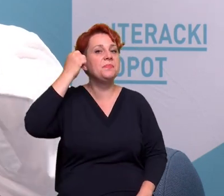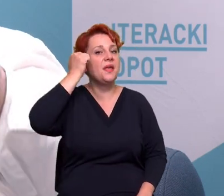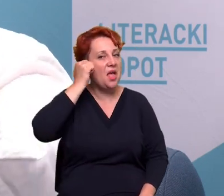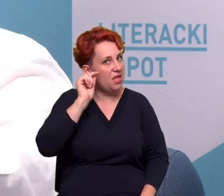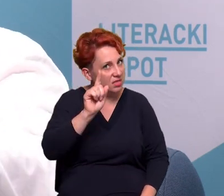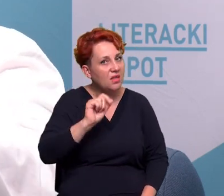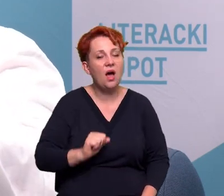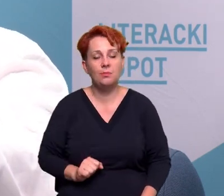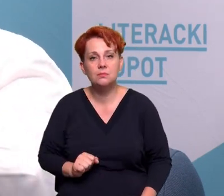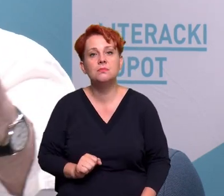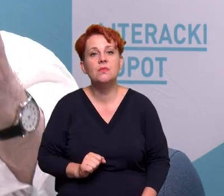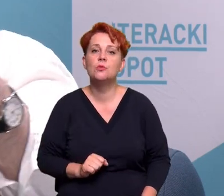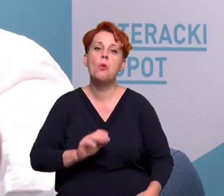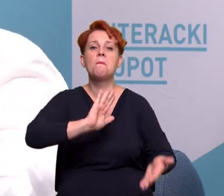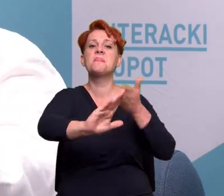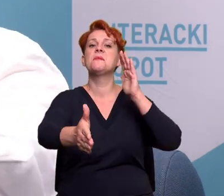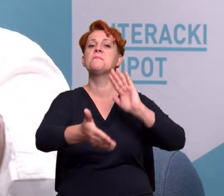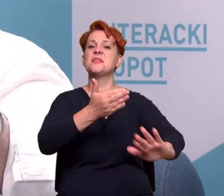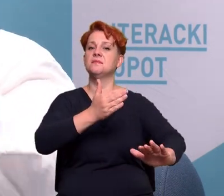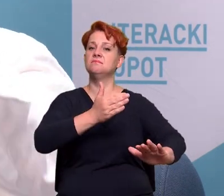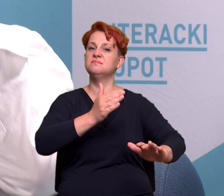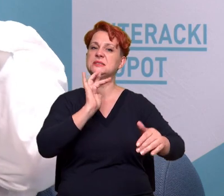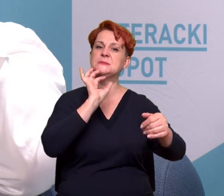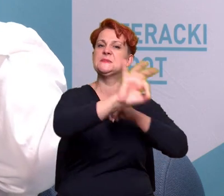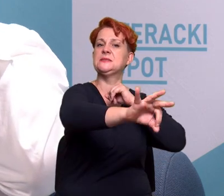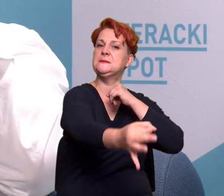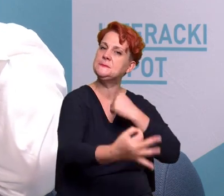ono miało charakter takiego rewanżu symbolicznego też.